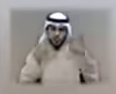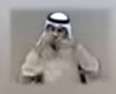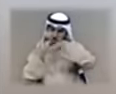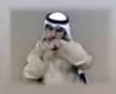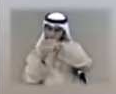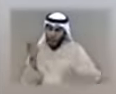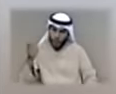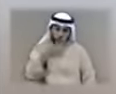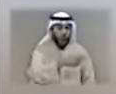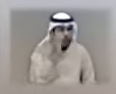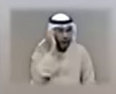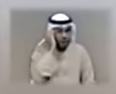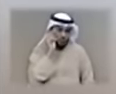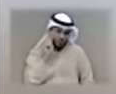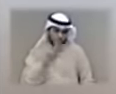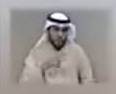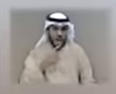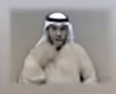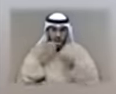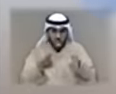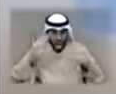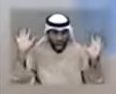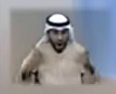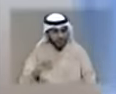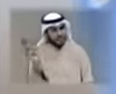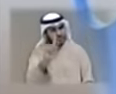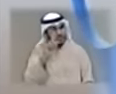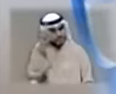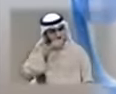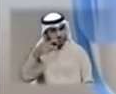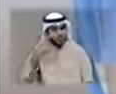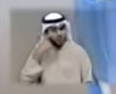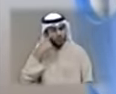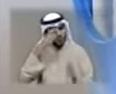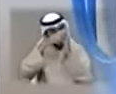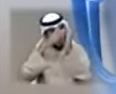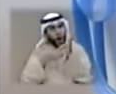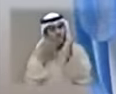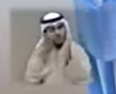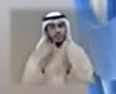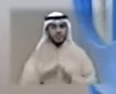في التعامل مع المعلومات المغلوطة تجنبا للوقوع تحت طائلة القانون.